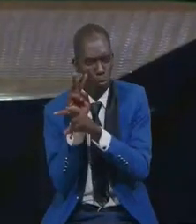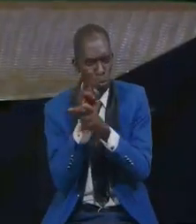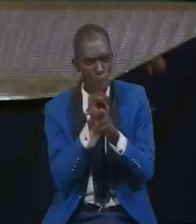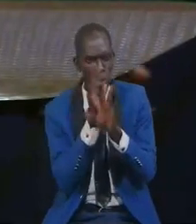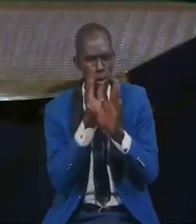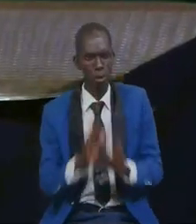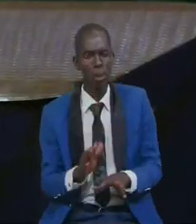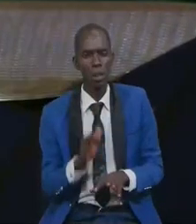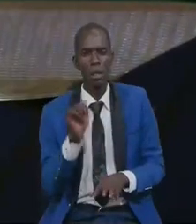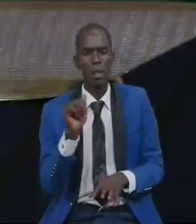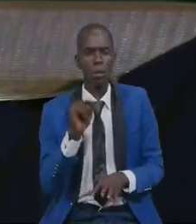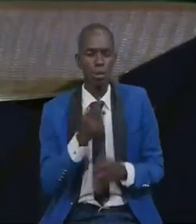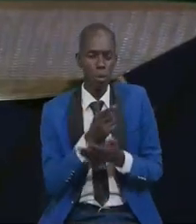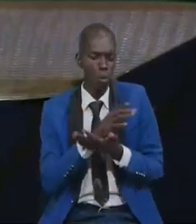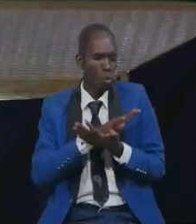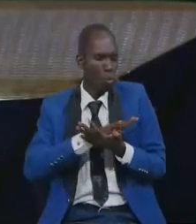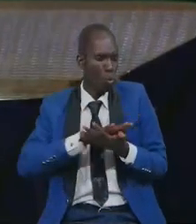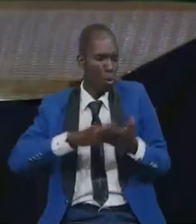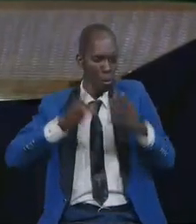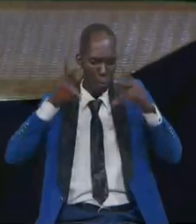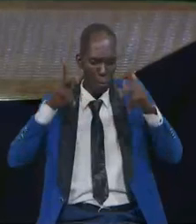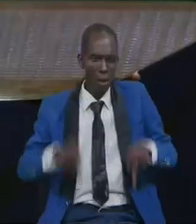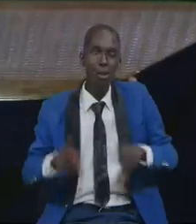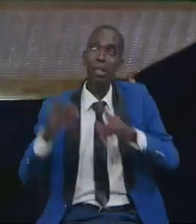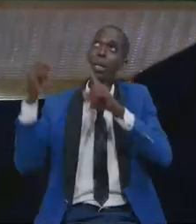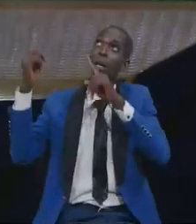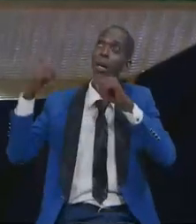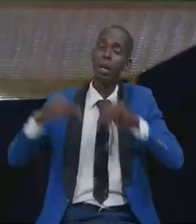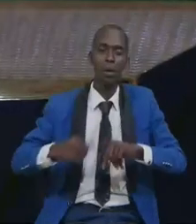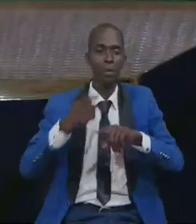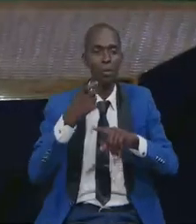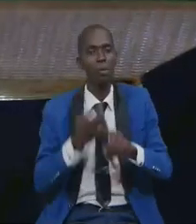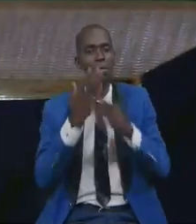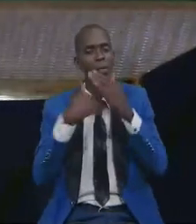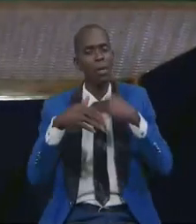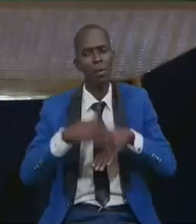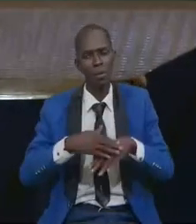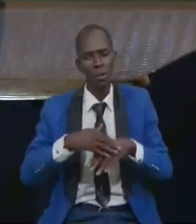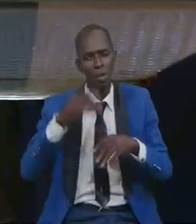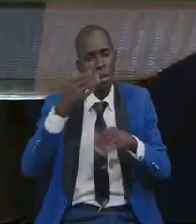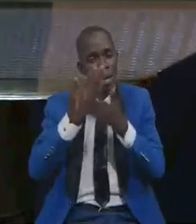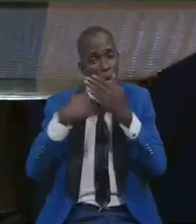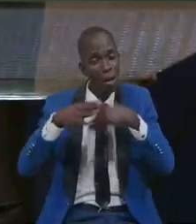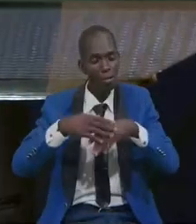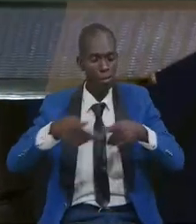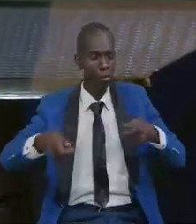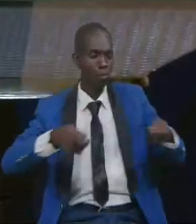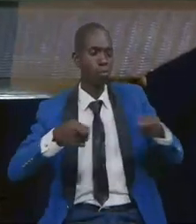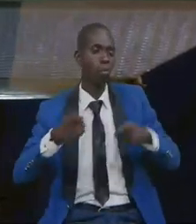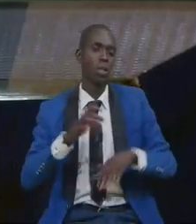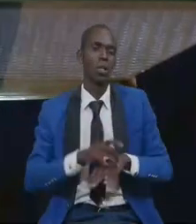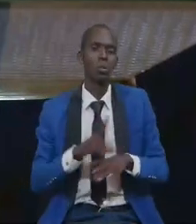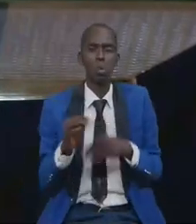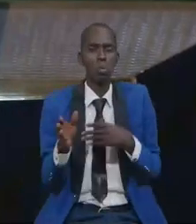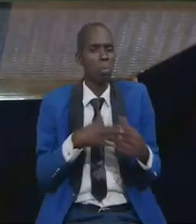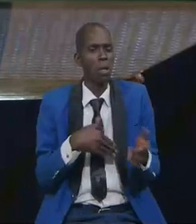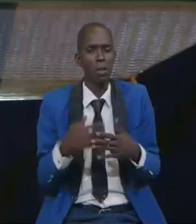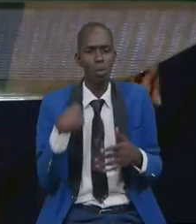et qui sont saints descendit des cieux. Le ciel gouverne la terre. Et qui que vous soyez, et qui que